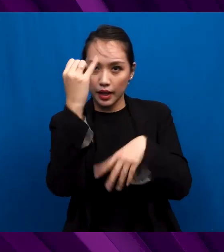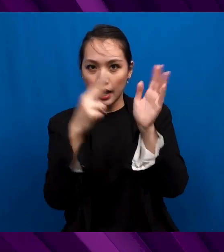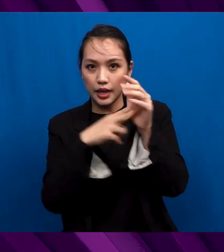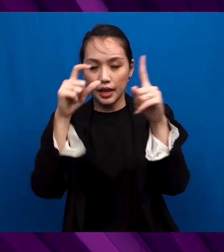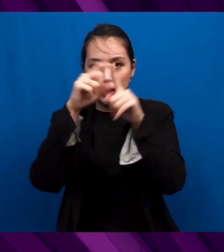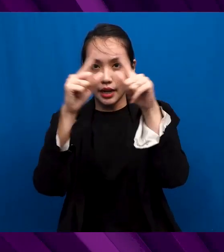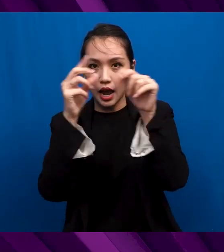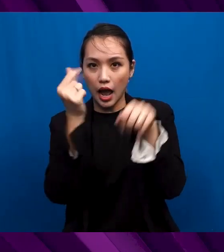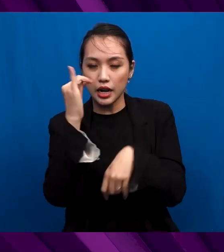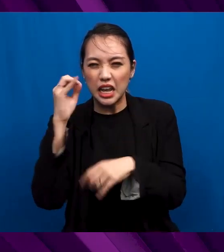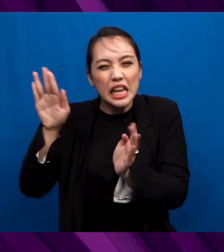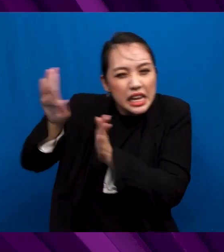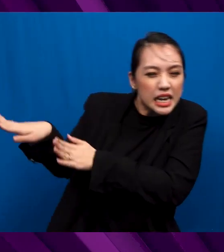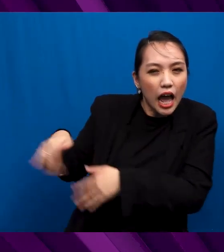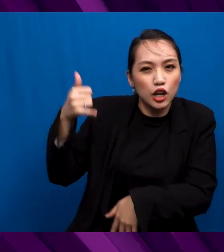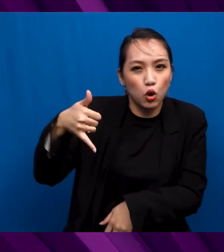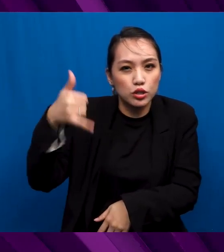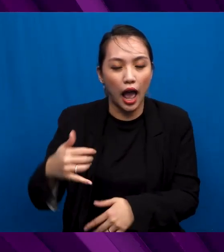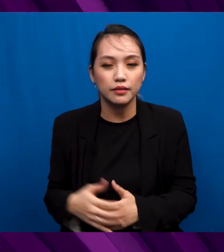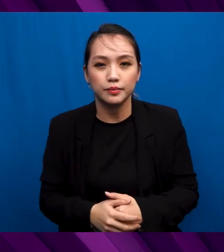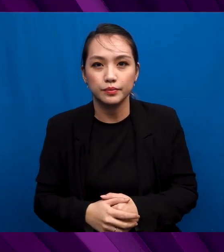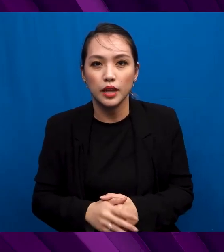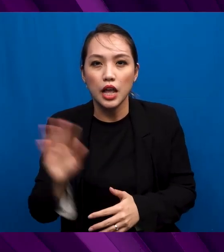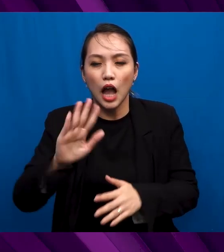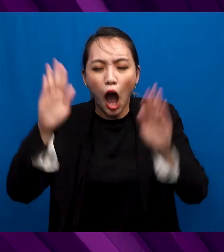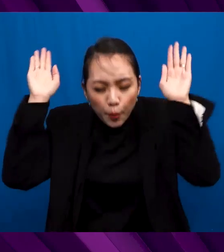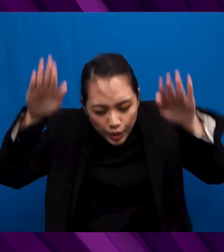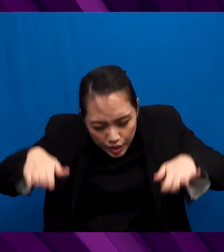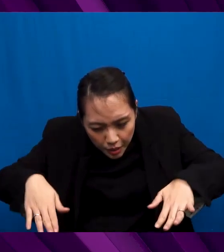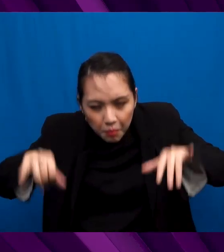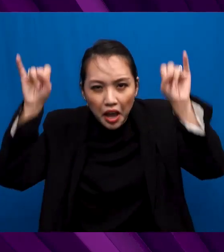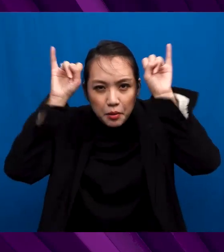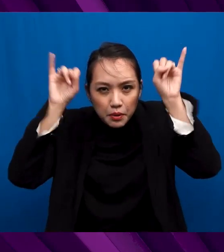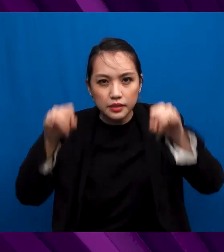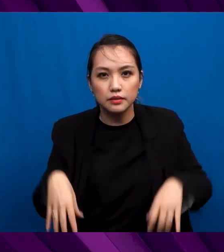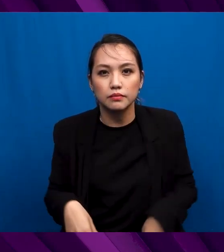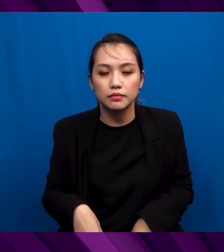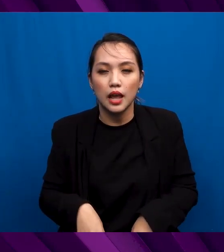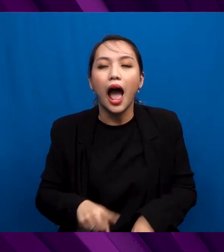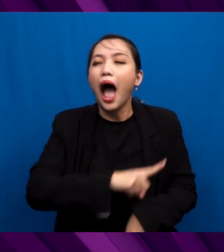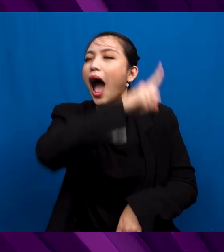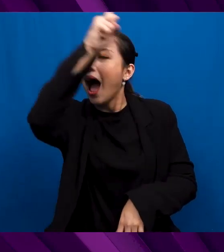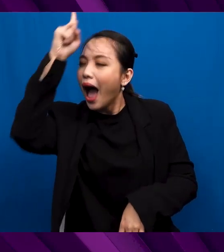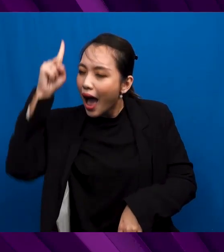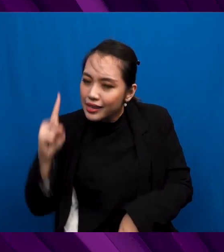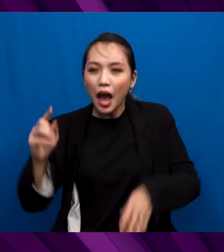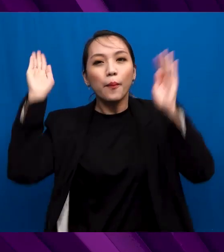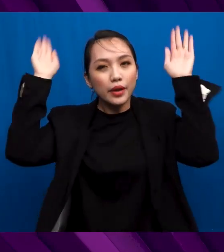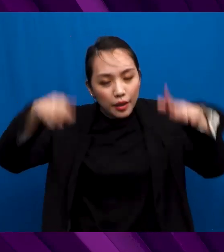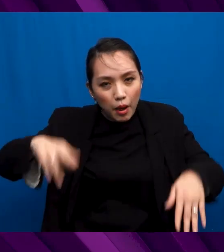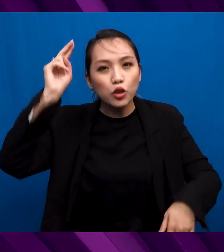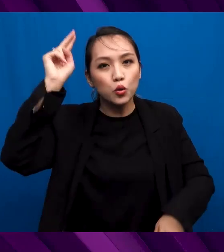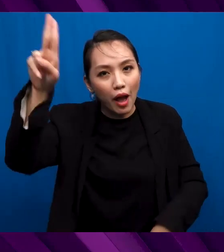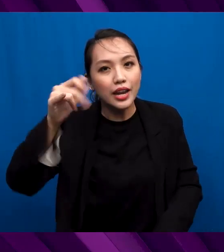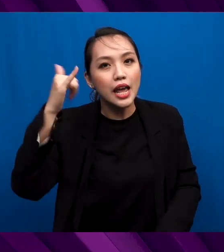lain di hadapanmu. Jangan menyembah sujud kepada apapun yang wujudnya seolah-olah Allah. Sebab Allah kita hidup,